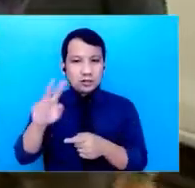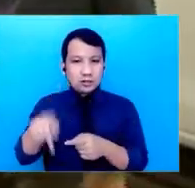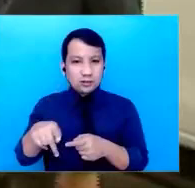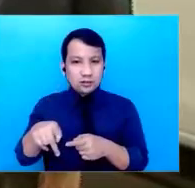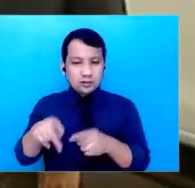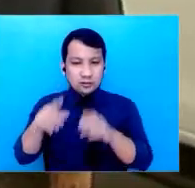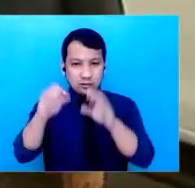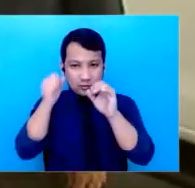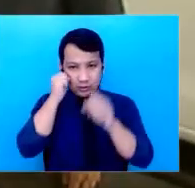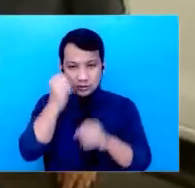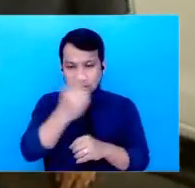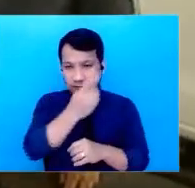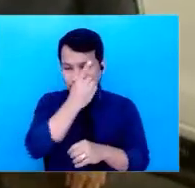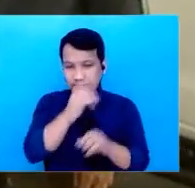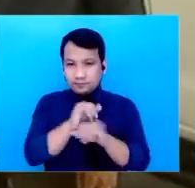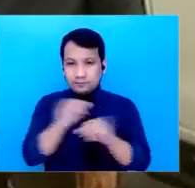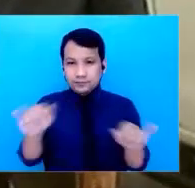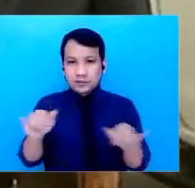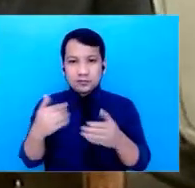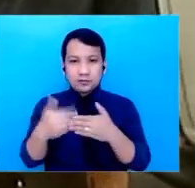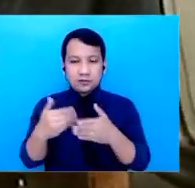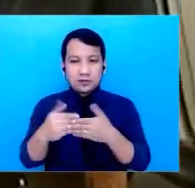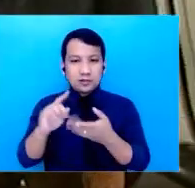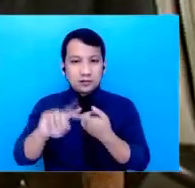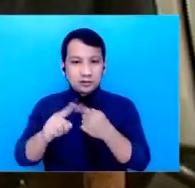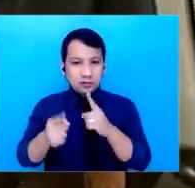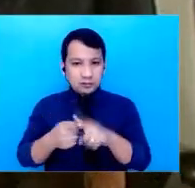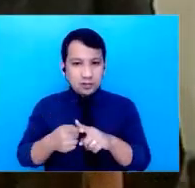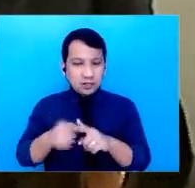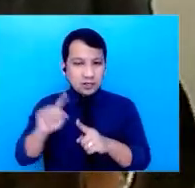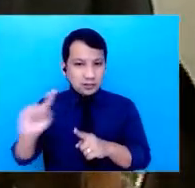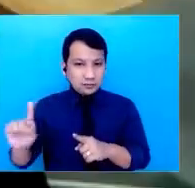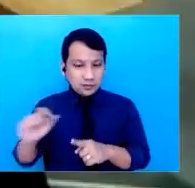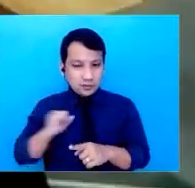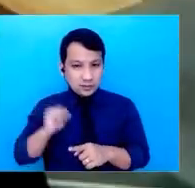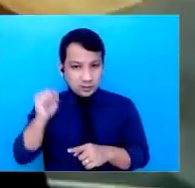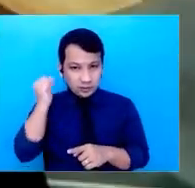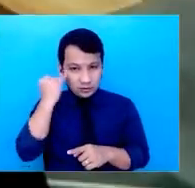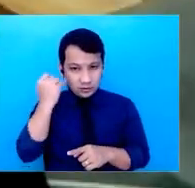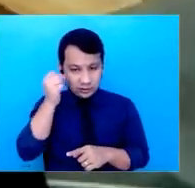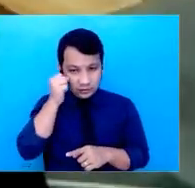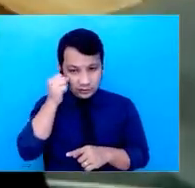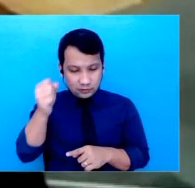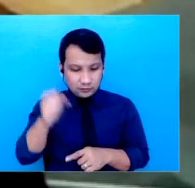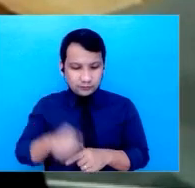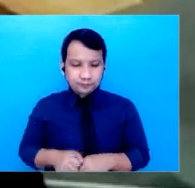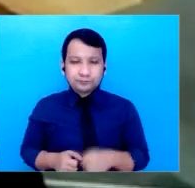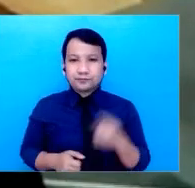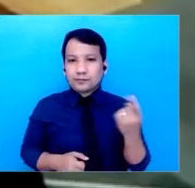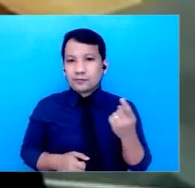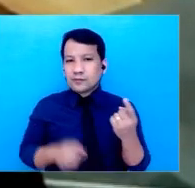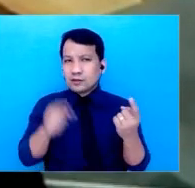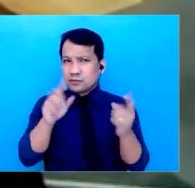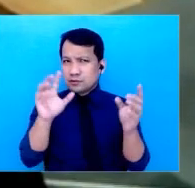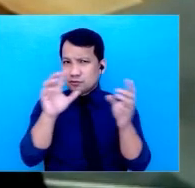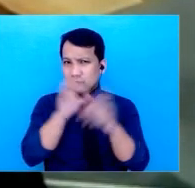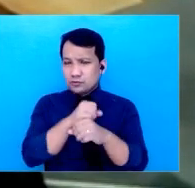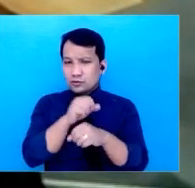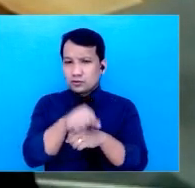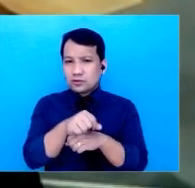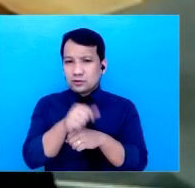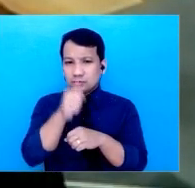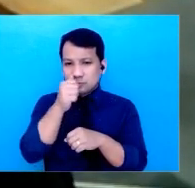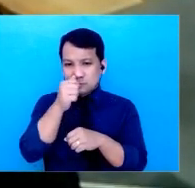Duterte, kapartido at malapit na kaibigan ni Inday Sara, si Salceda. That is the only logical conclusion to all the